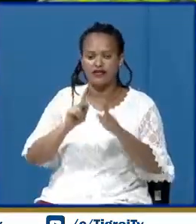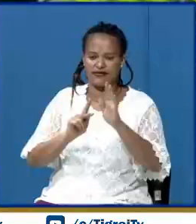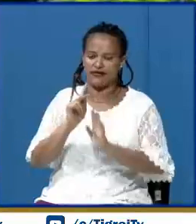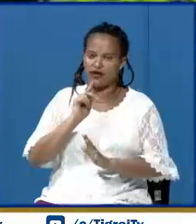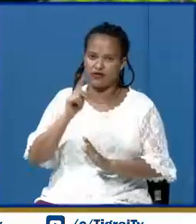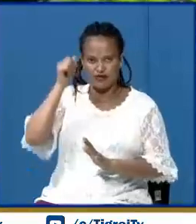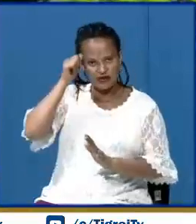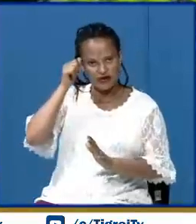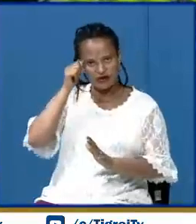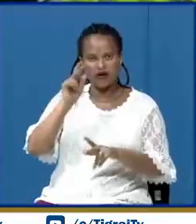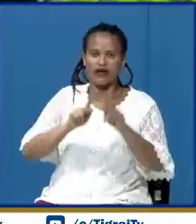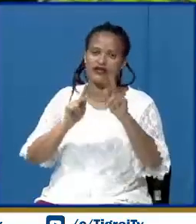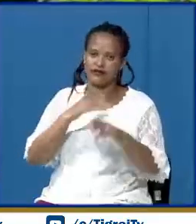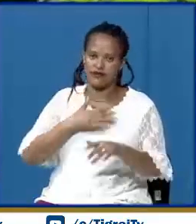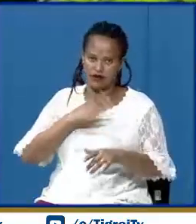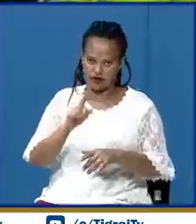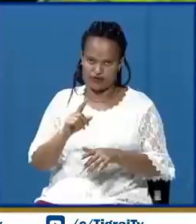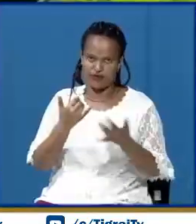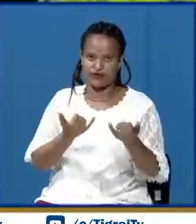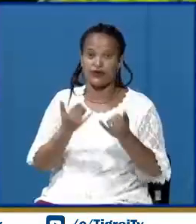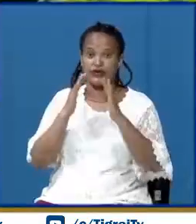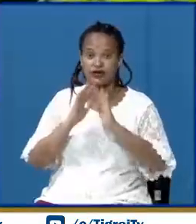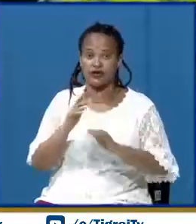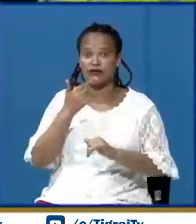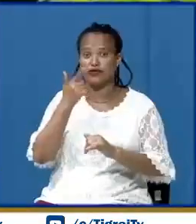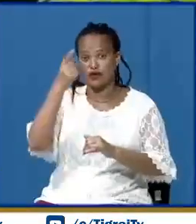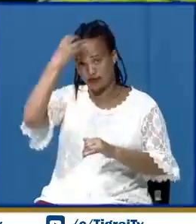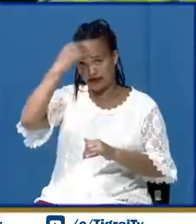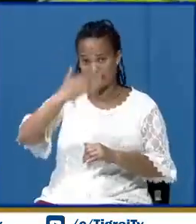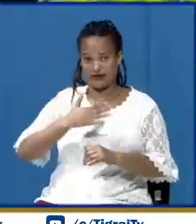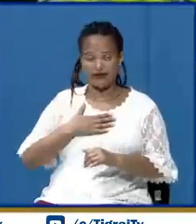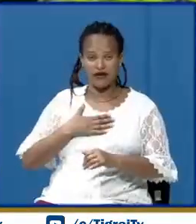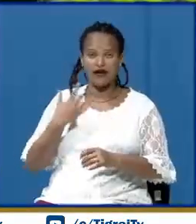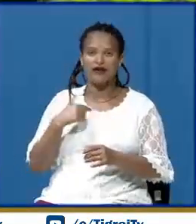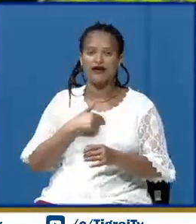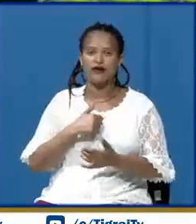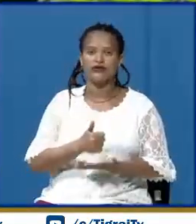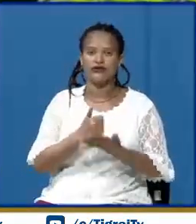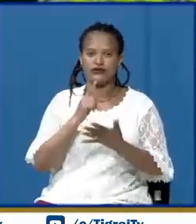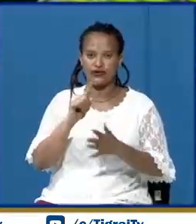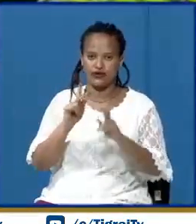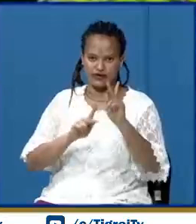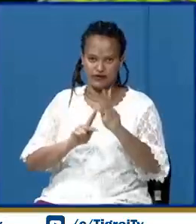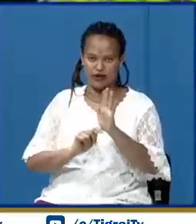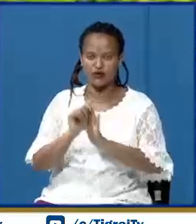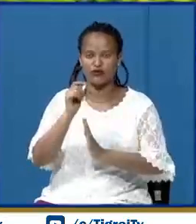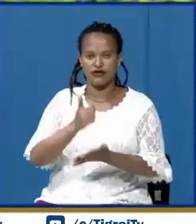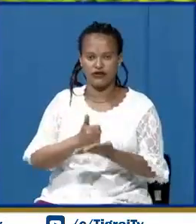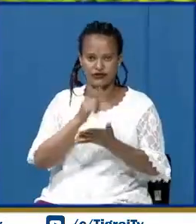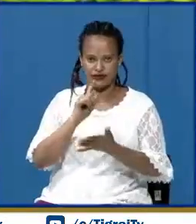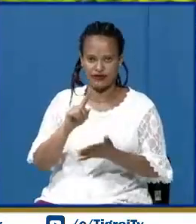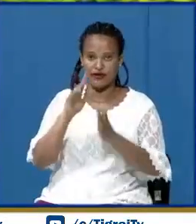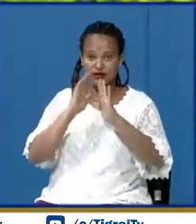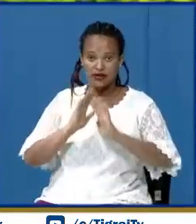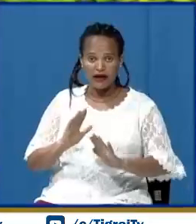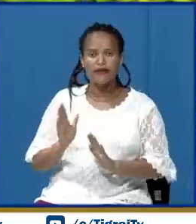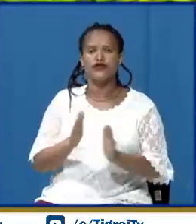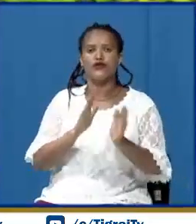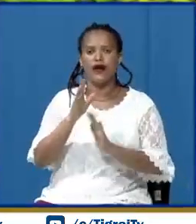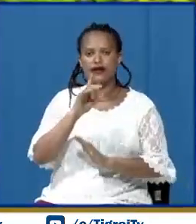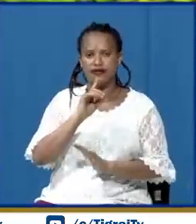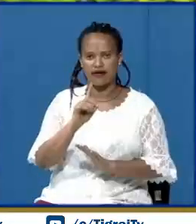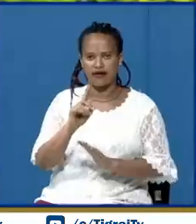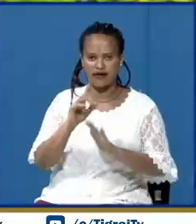ህዝቢ ኤርትራ ህዝብና እዩ ሕዚ እውን እቲ ሰላም ዝብሎ ዘሎ መንግስትና ንሕና እውን ድግፎ ኢና ህዝቡና እውን ይድግፎ እዩ ነቲ ሰላም ድልዋት